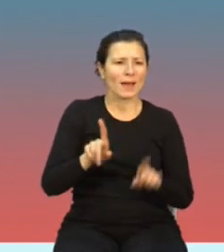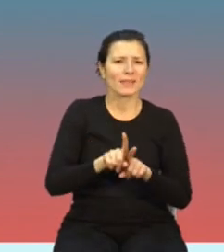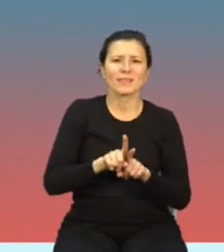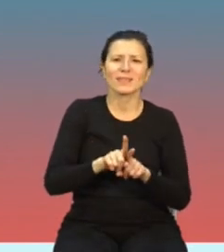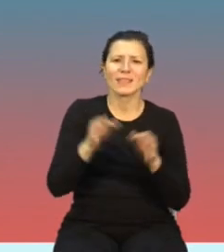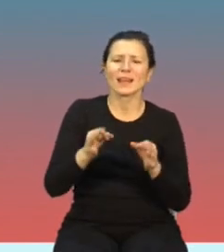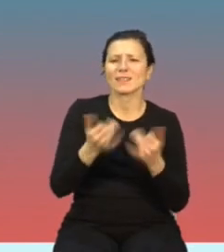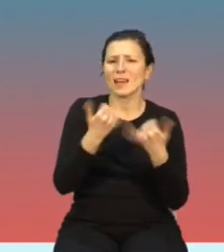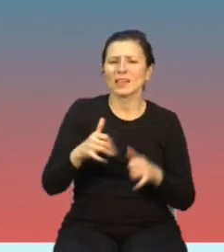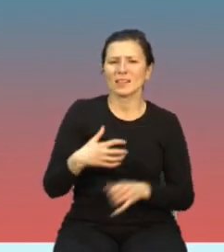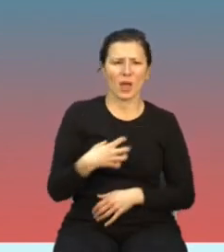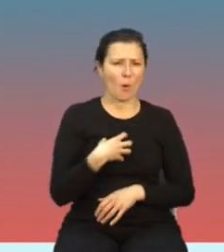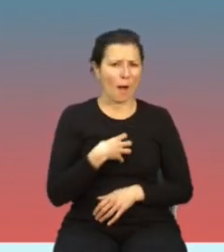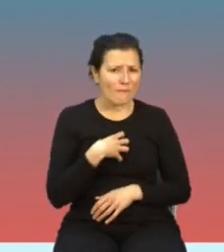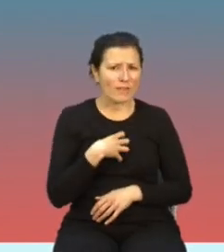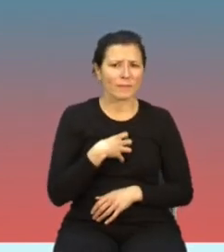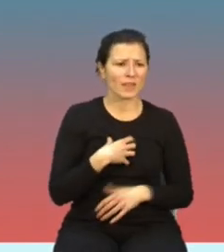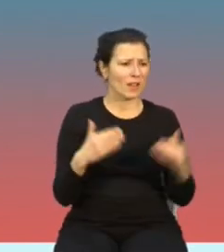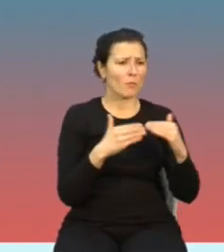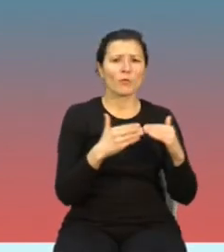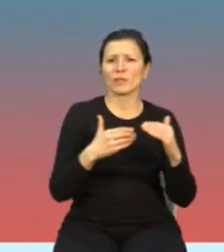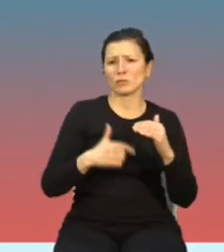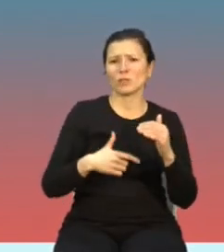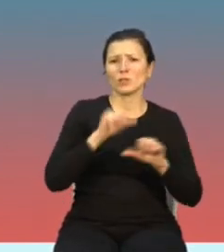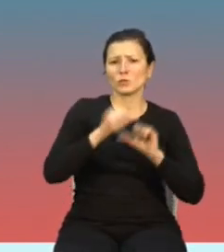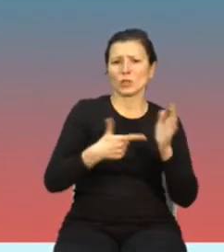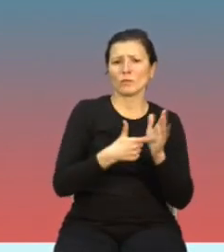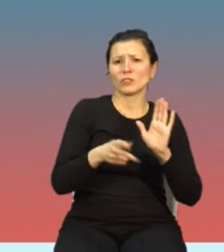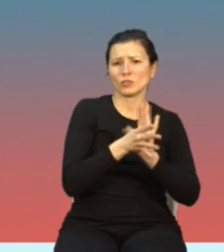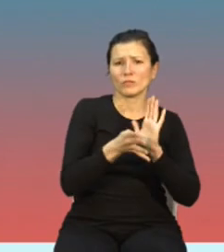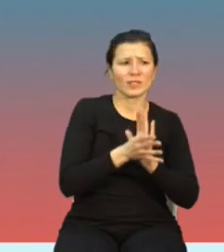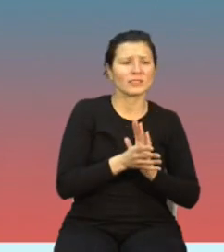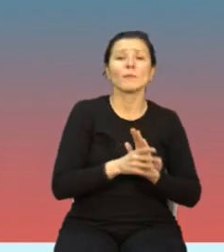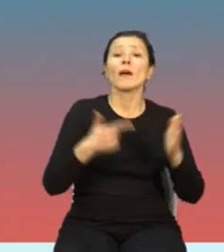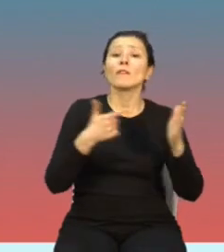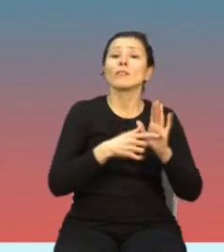W roku 2019 było sporo pytań dotyczących